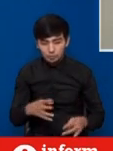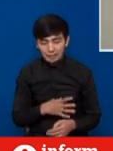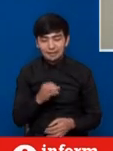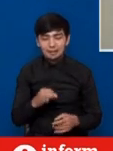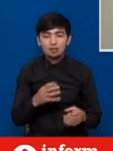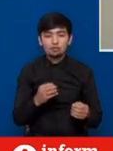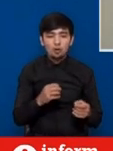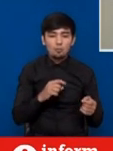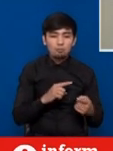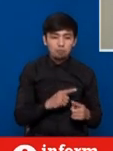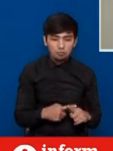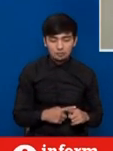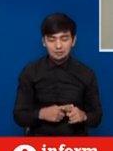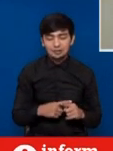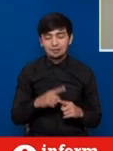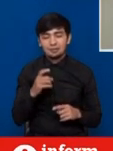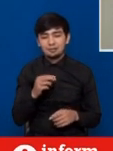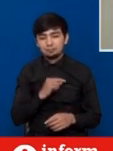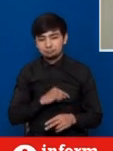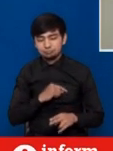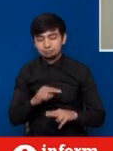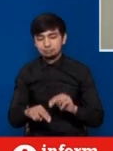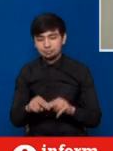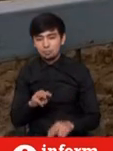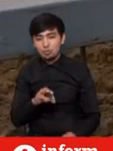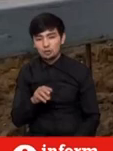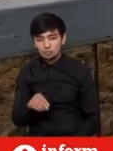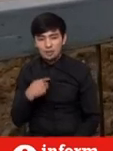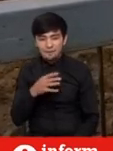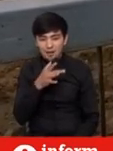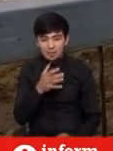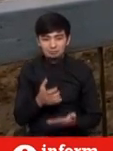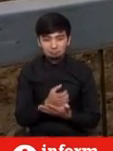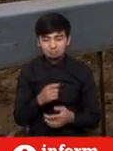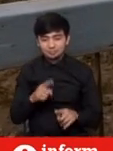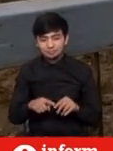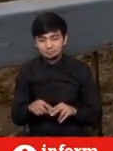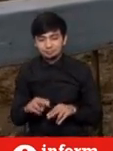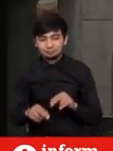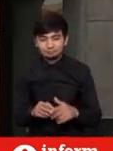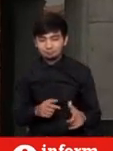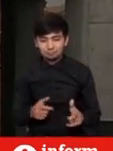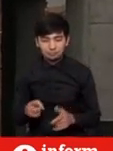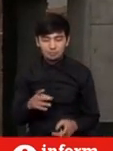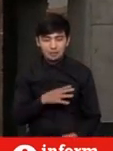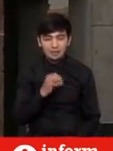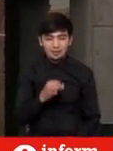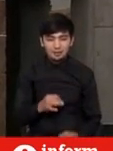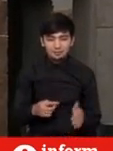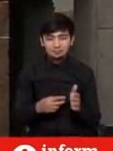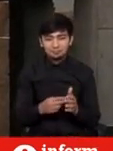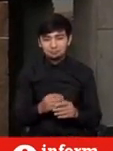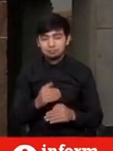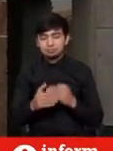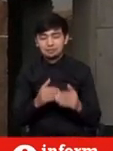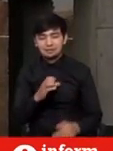строительно-монтажные работы А вот за счёт этого мы выиграли время при этом госэкспертиза затянулась из-за завышения смет